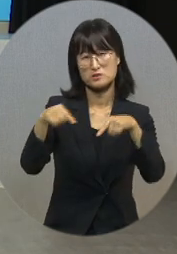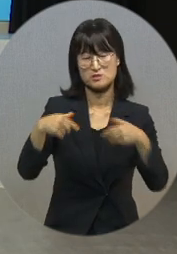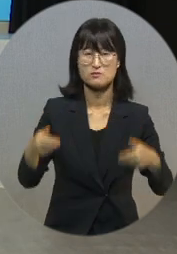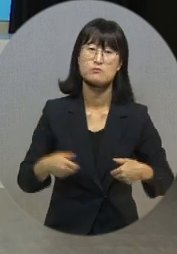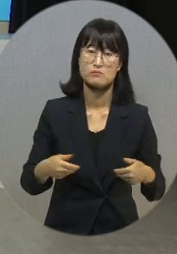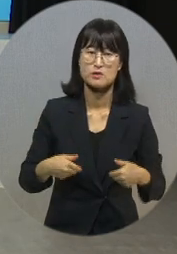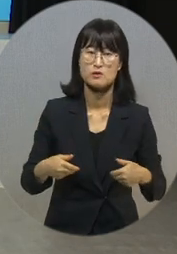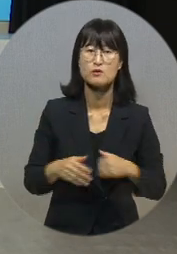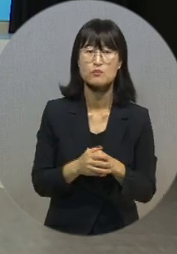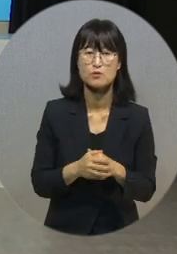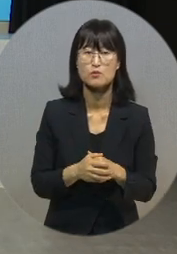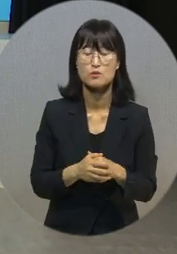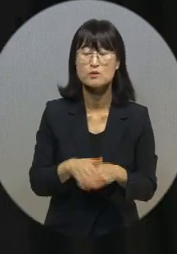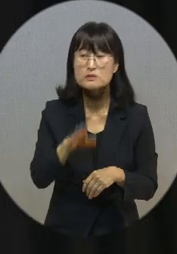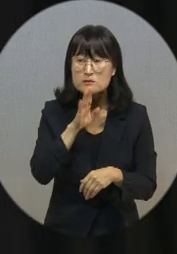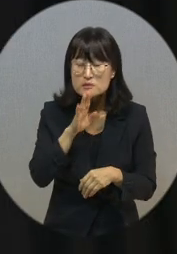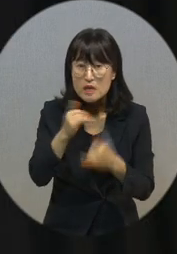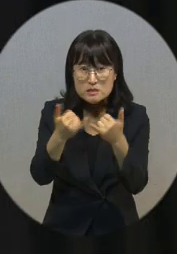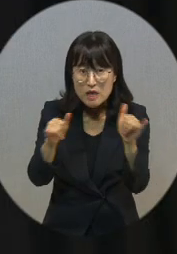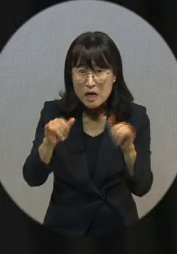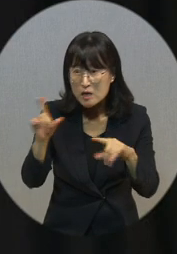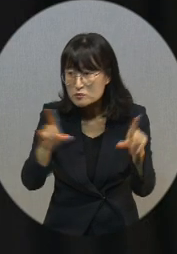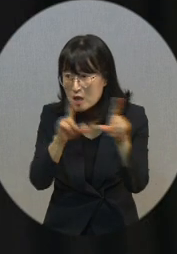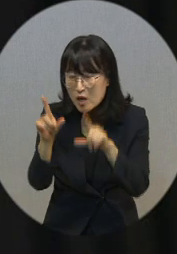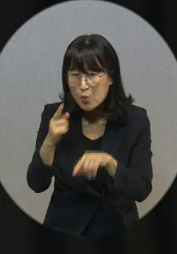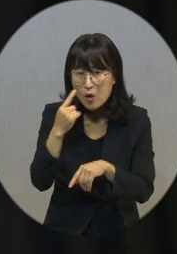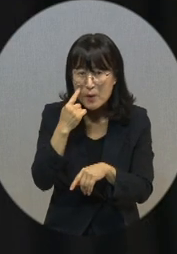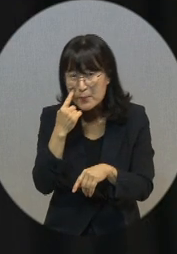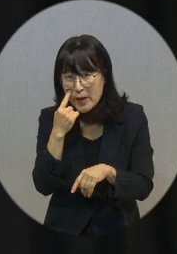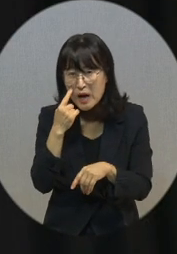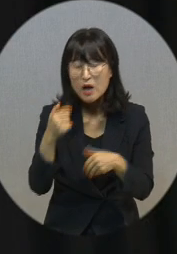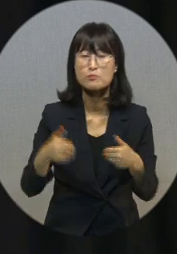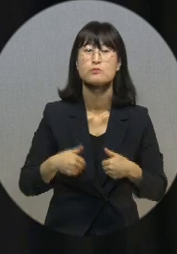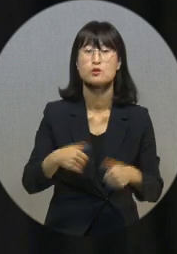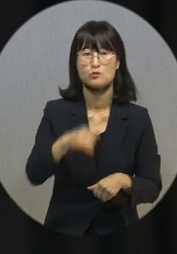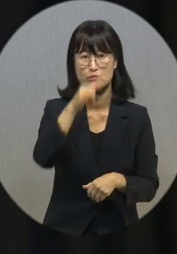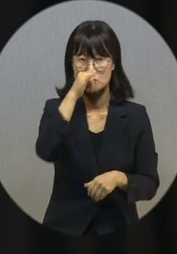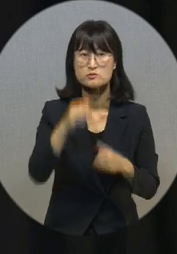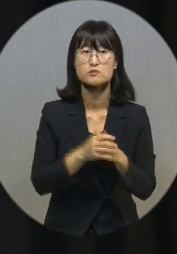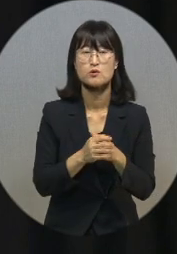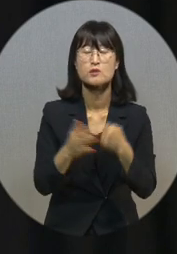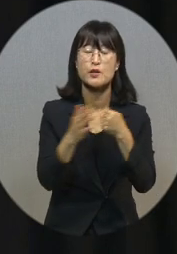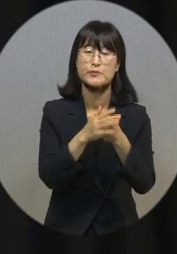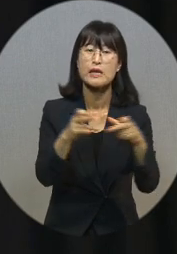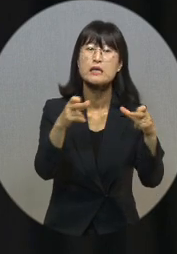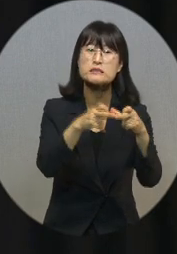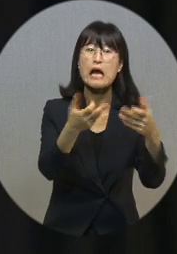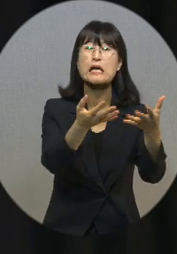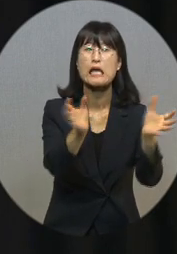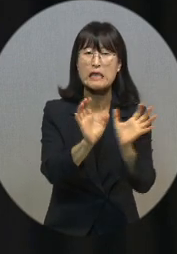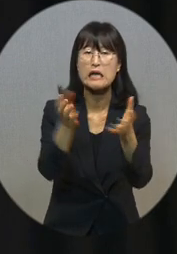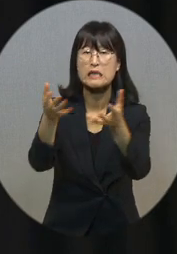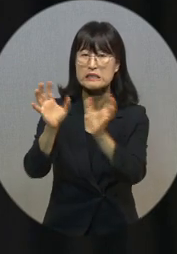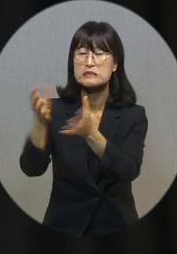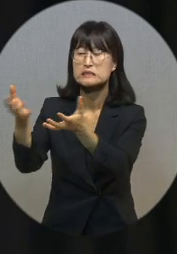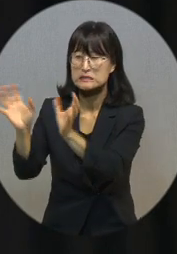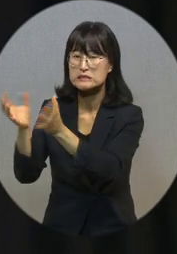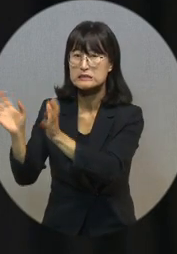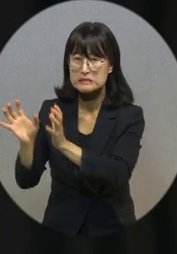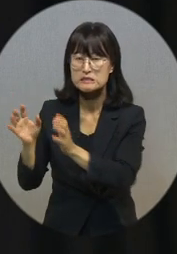풀어내는 게 굉장히 중요하다고 생각을 합니다. 네. 그리고 저는 장애인 단체들이 그런 역할을 굉장히